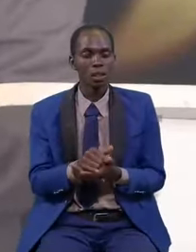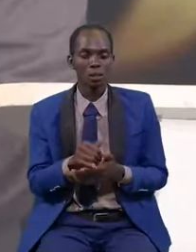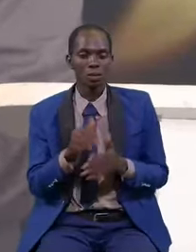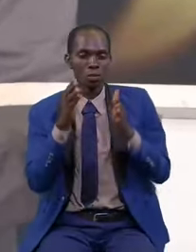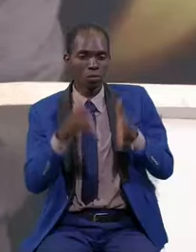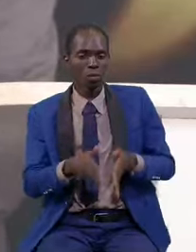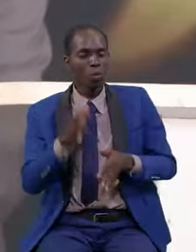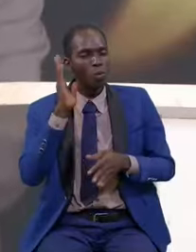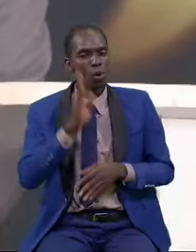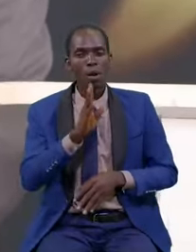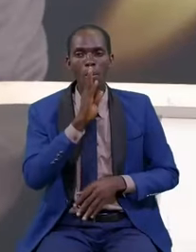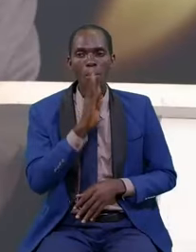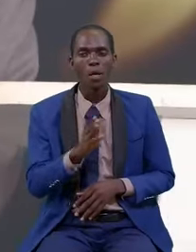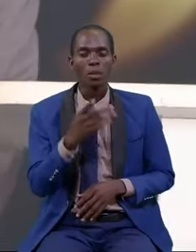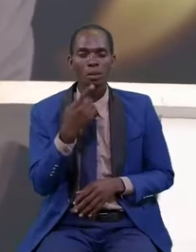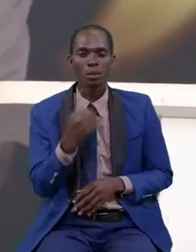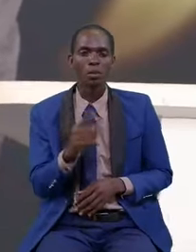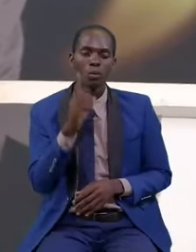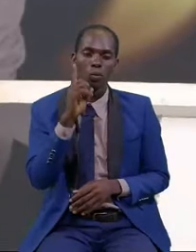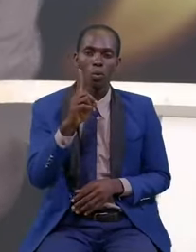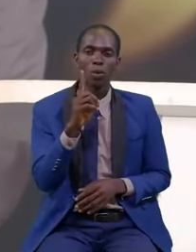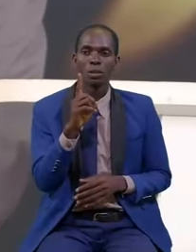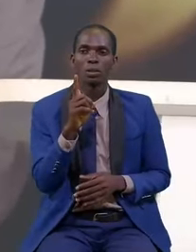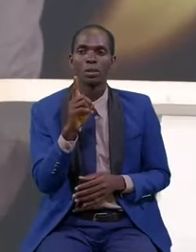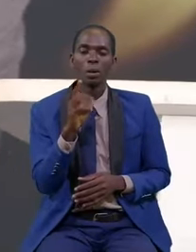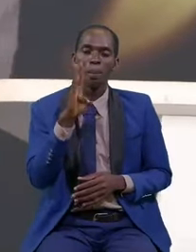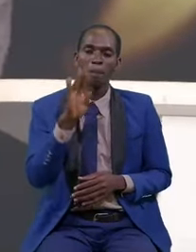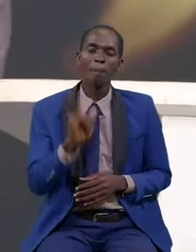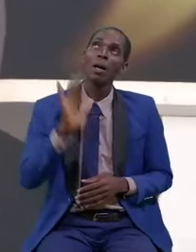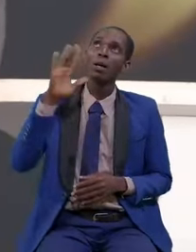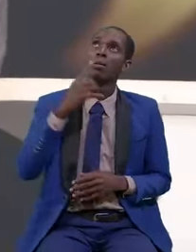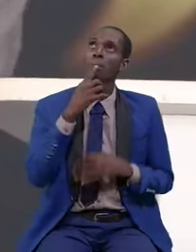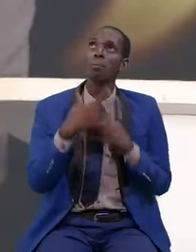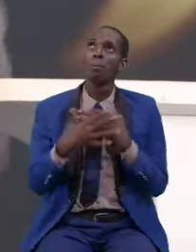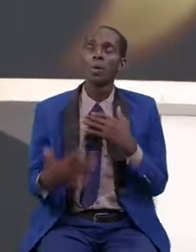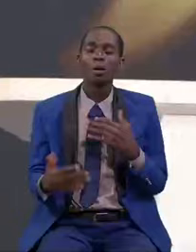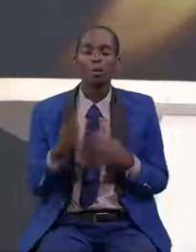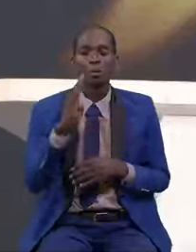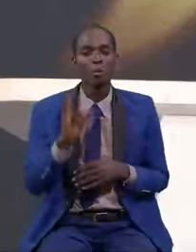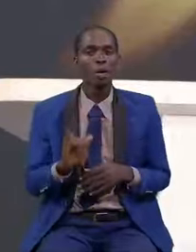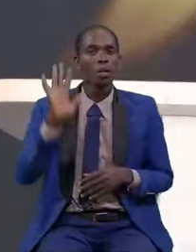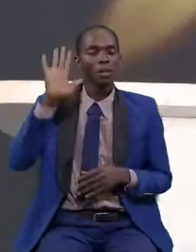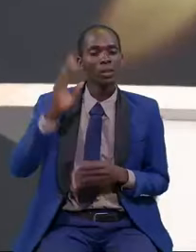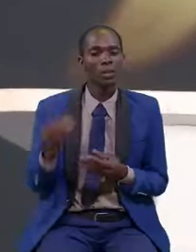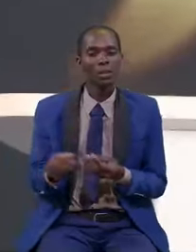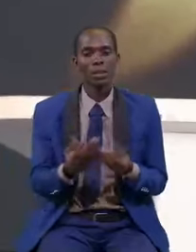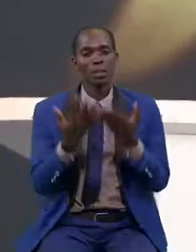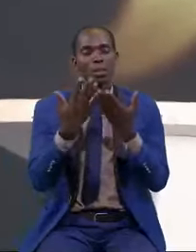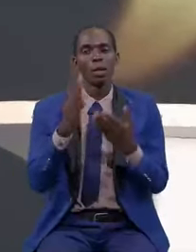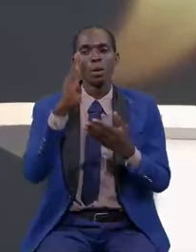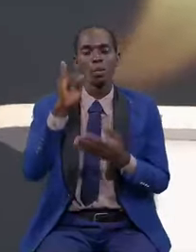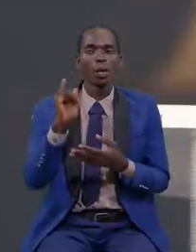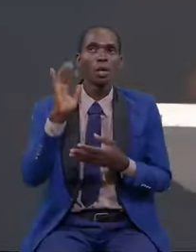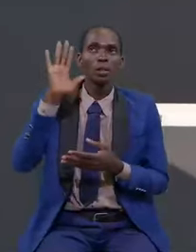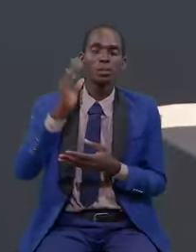sera, que par son sang, par son sacrifice, par sa substitution,